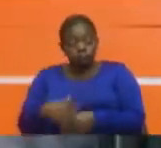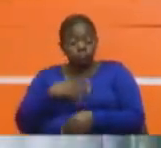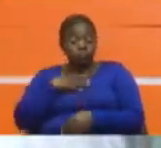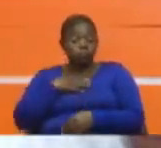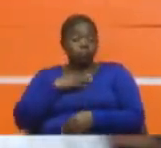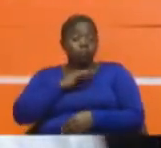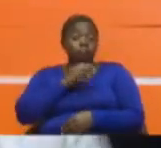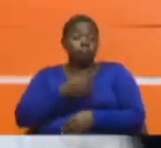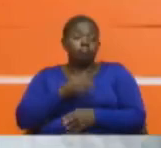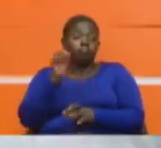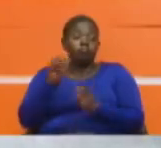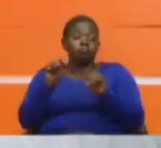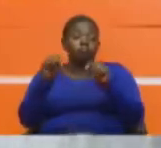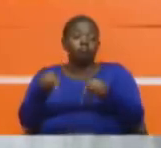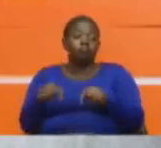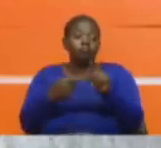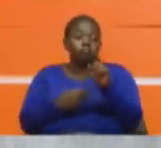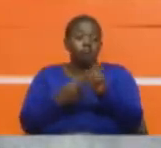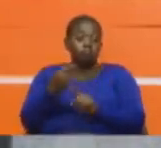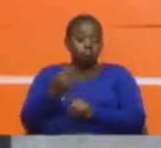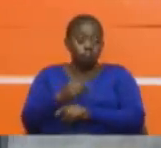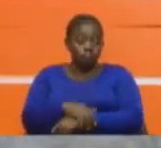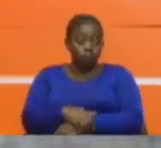FM wano mu Kampala